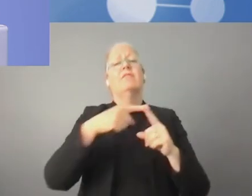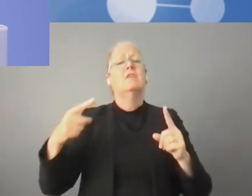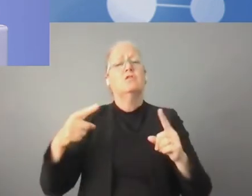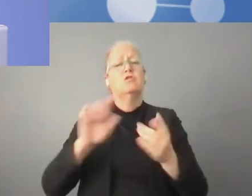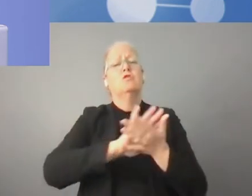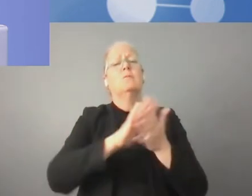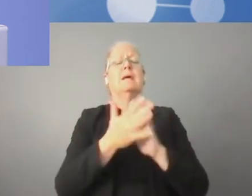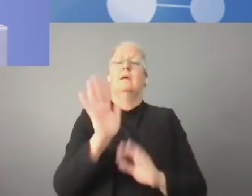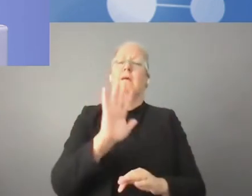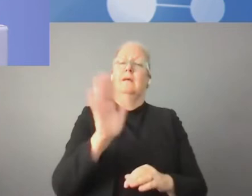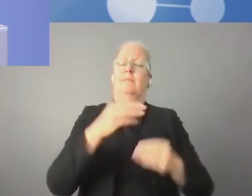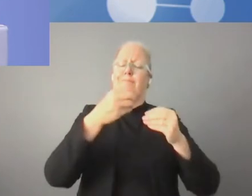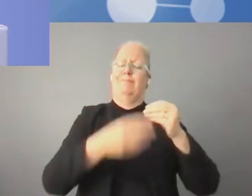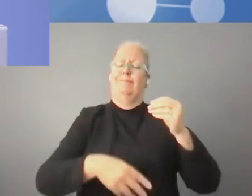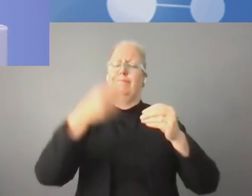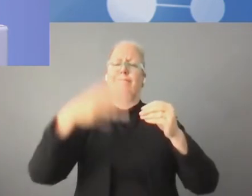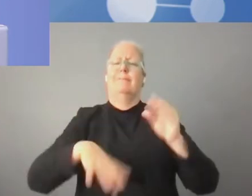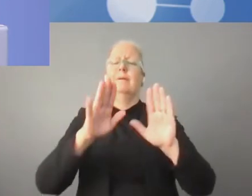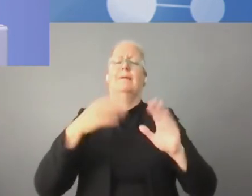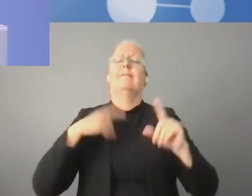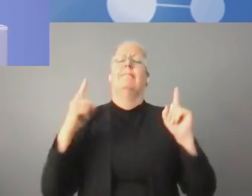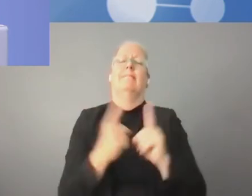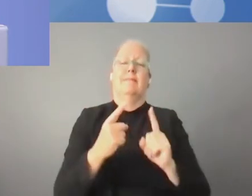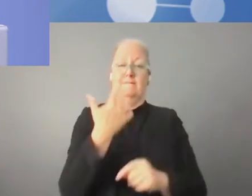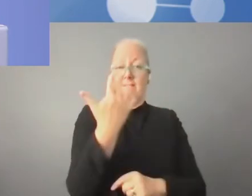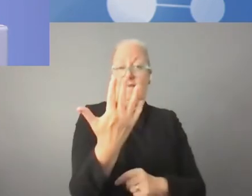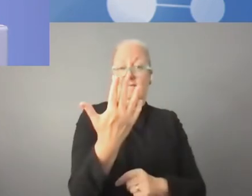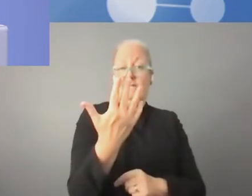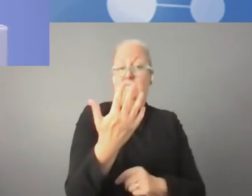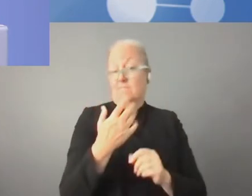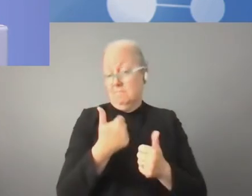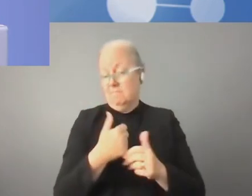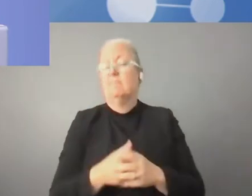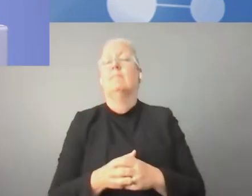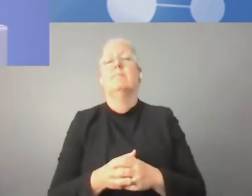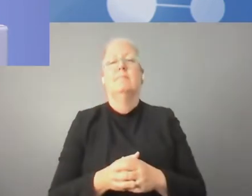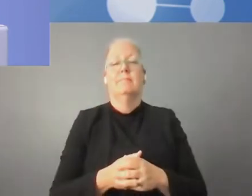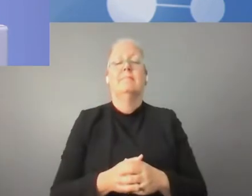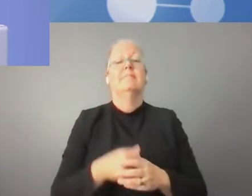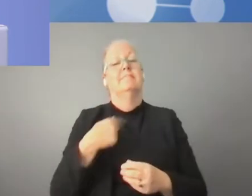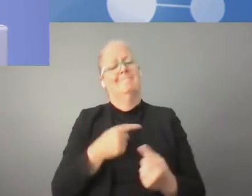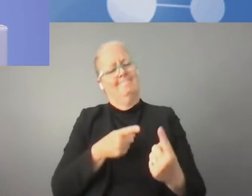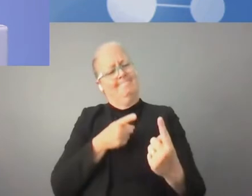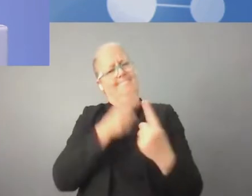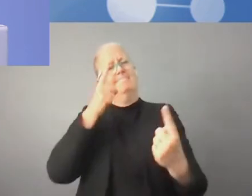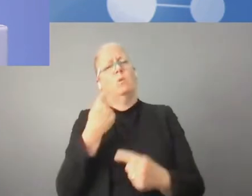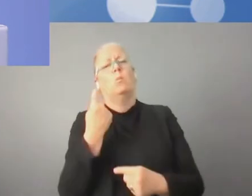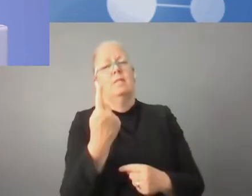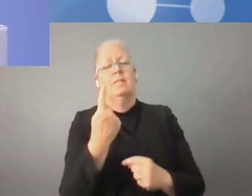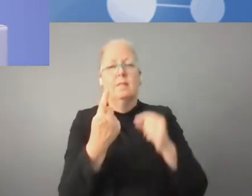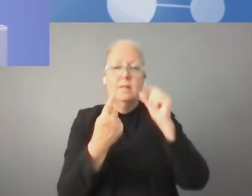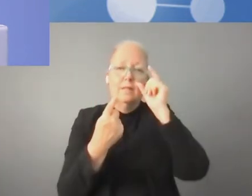待。当然我们还有很长这么一个文件，关于我们将来数字经济发展的数